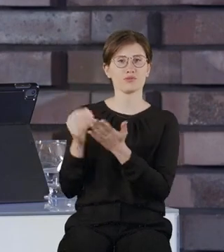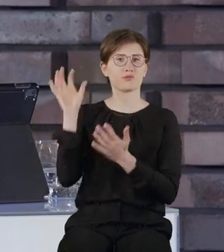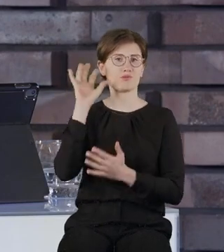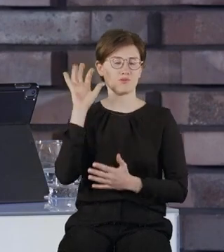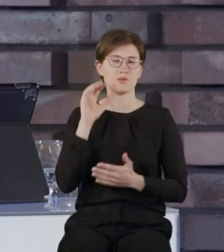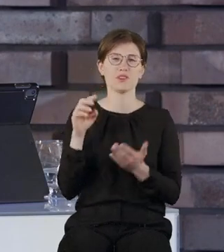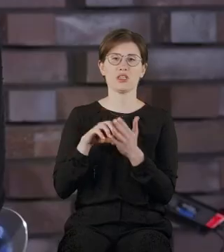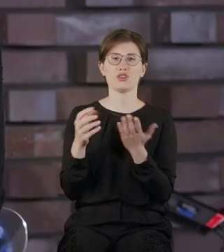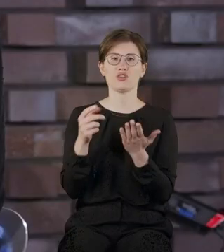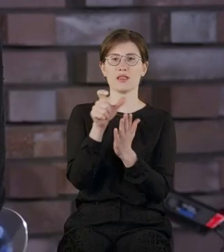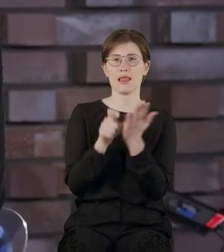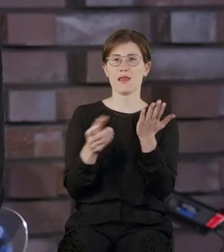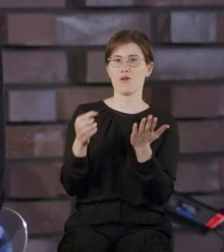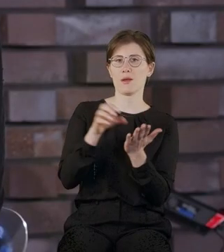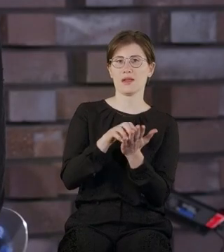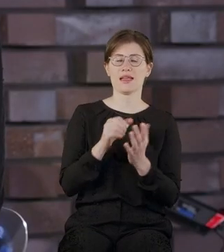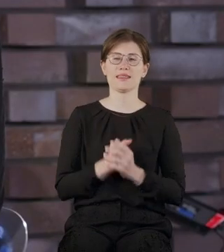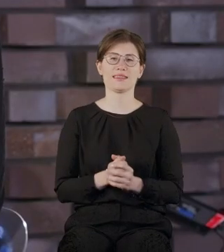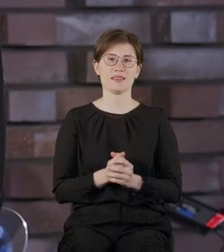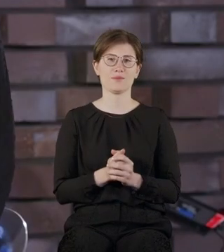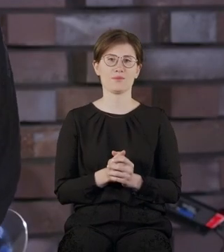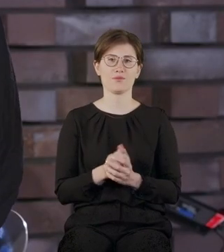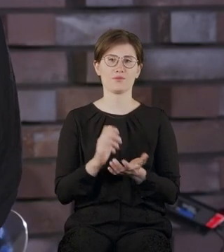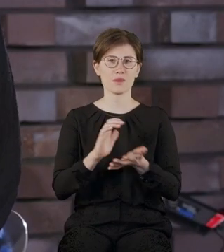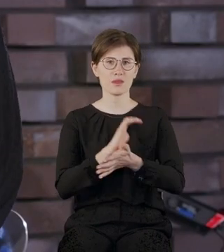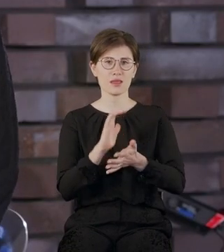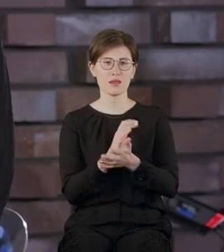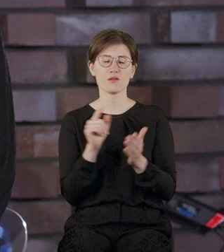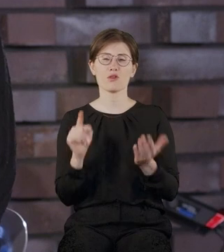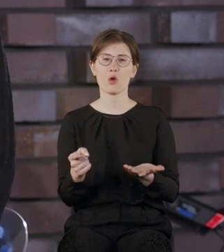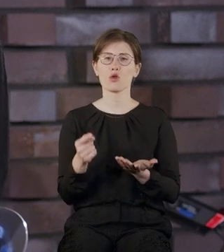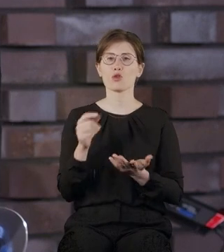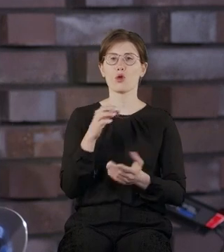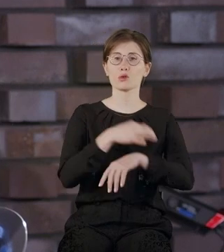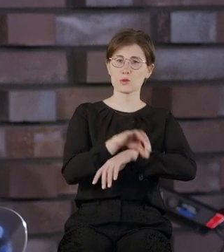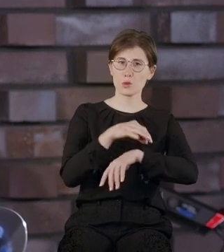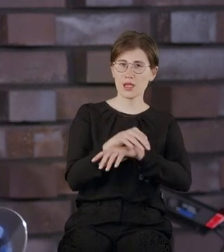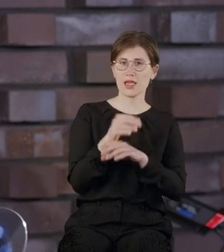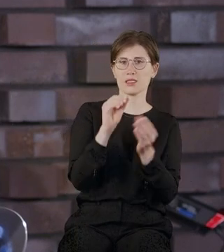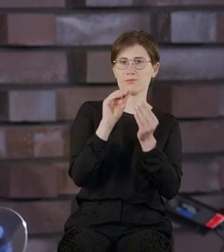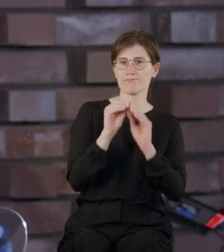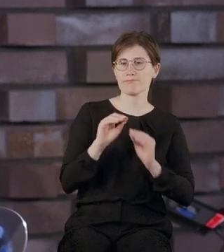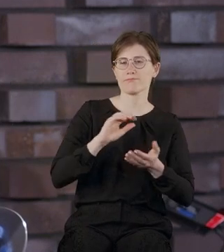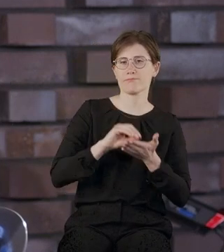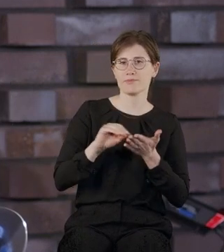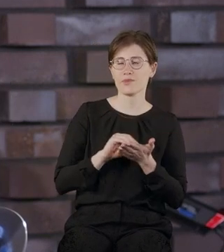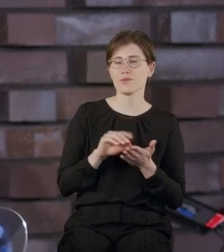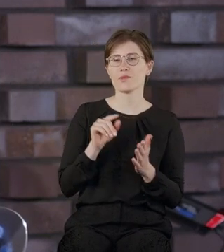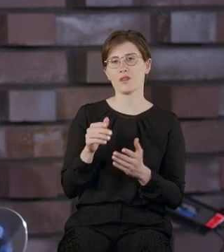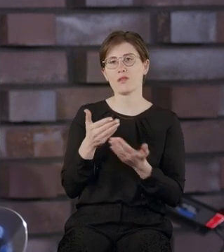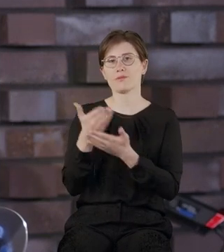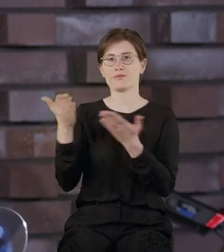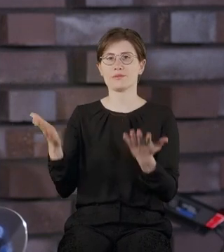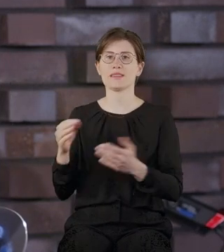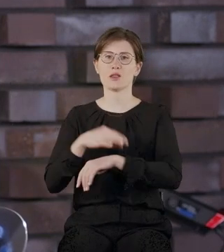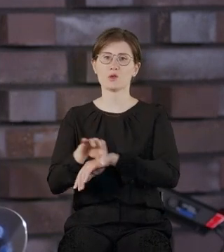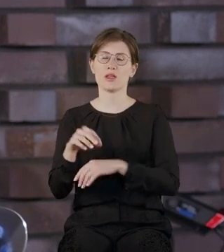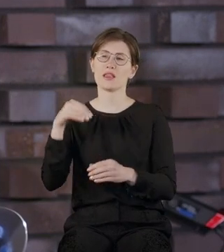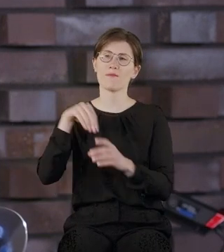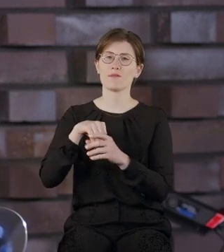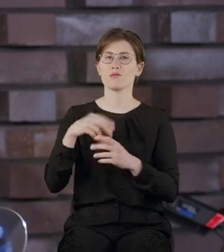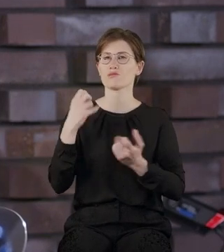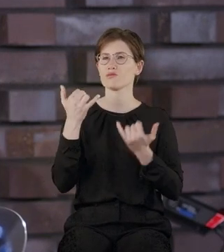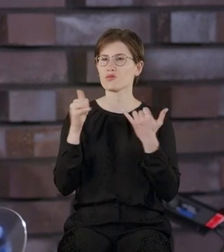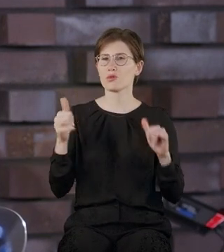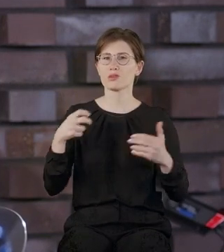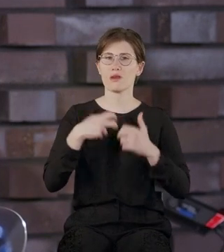mobilnej. Suplement to magazyn tworzony przez studentów, dla studentów, traktujący o najważniejszych problemach akademickich.